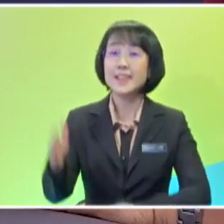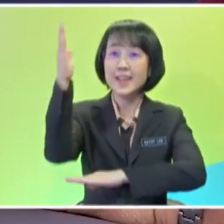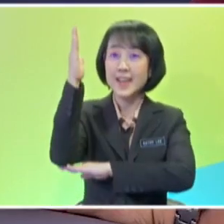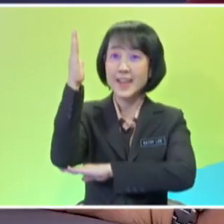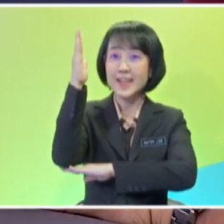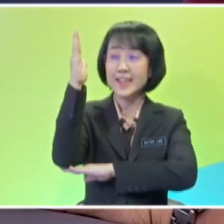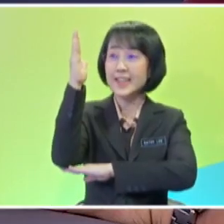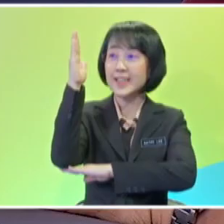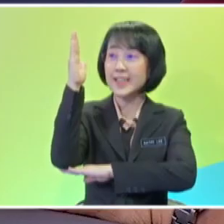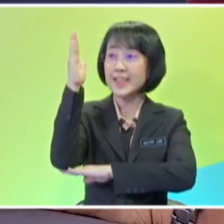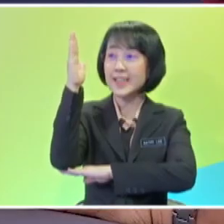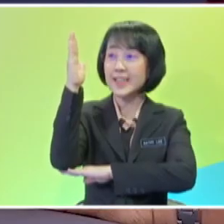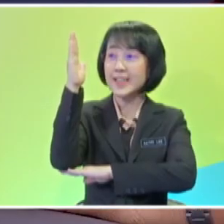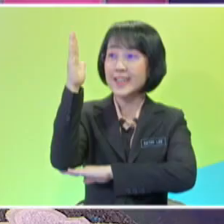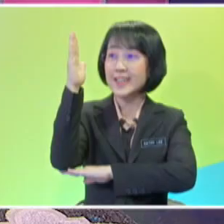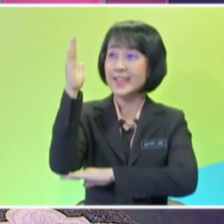hari